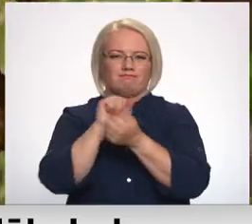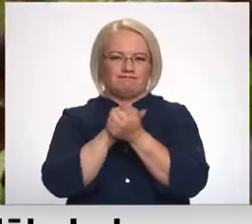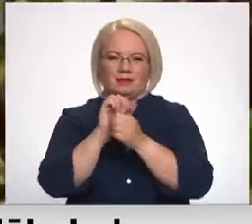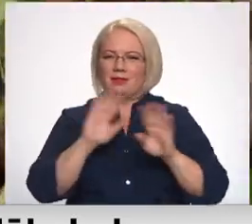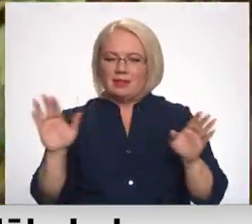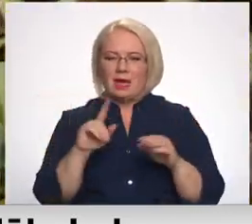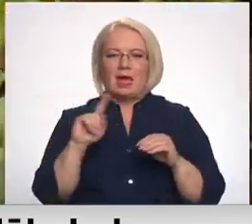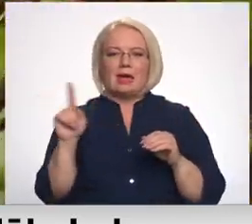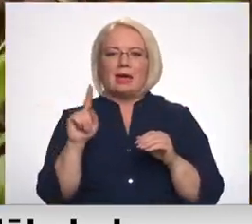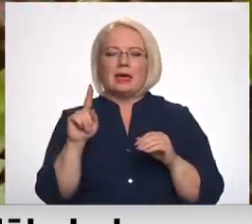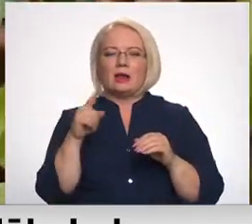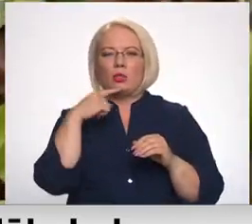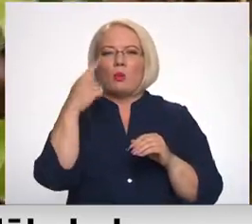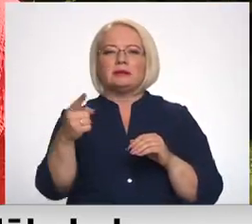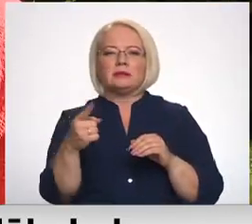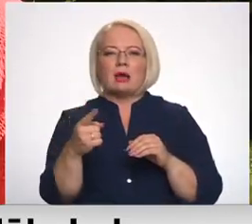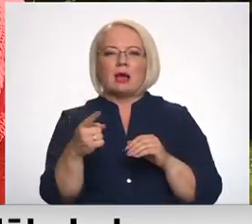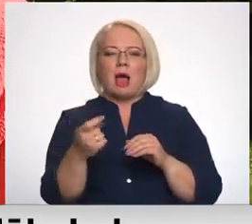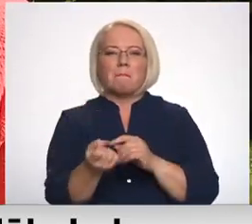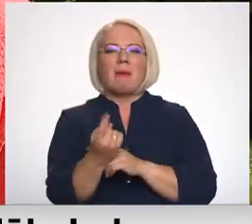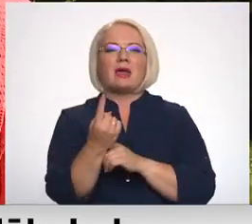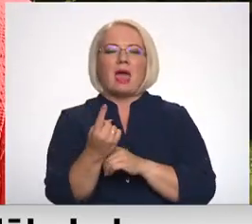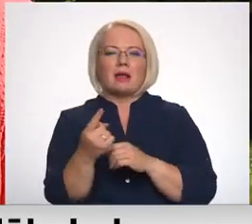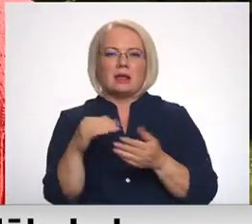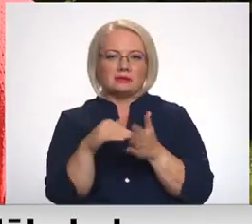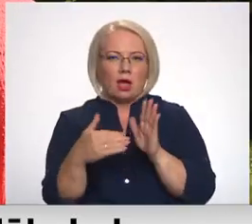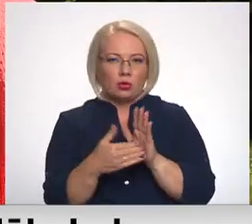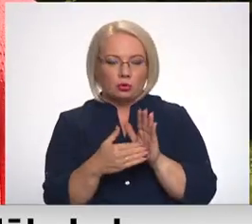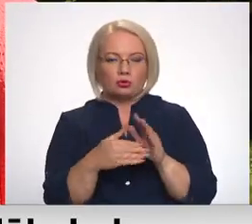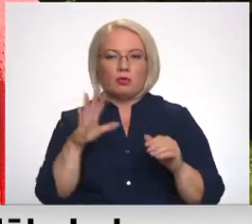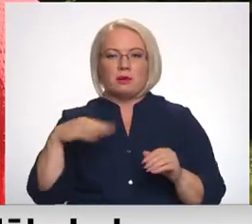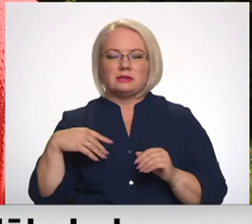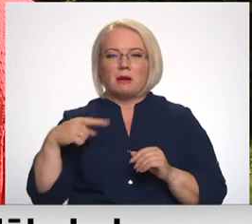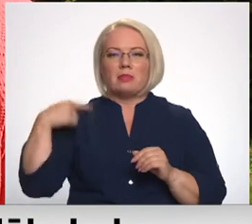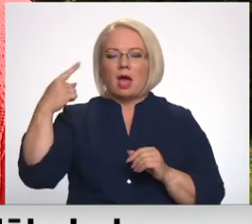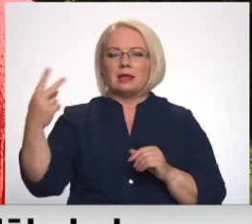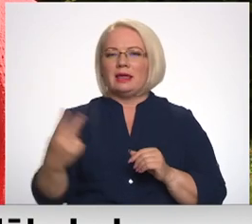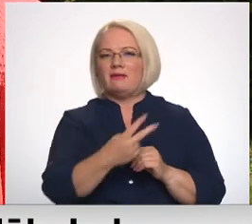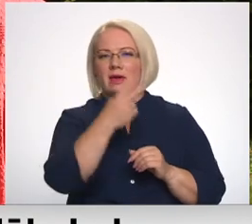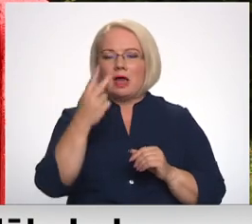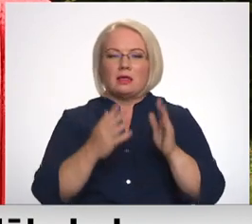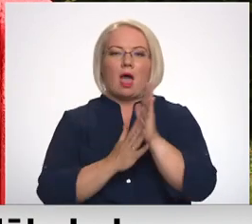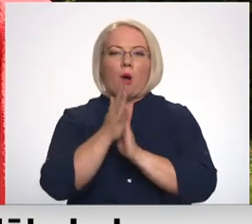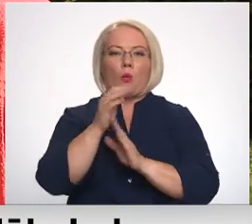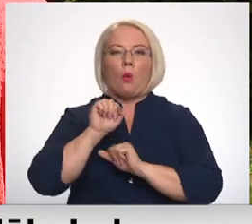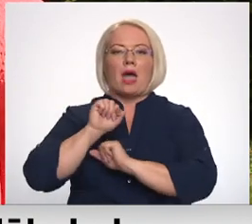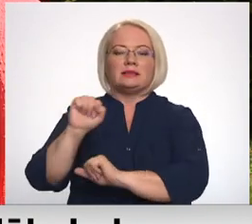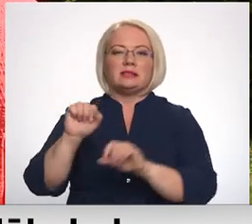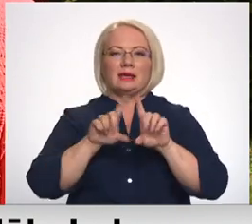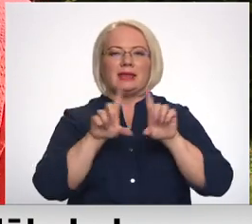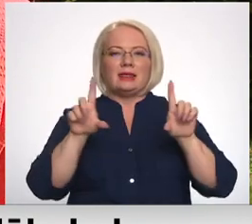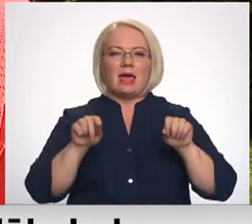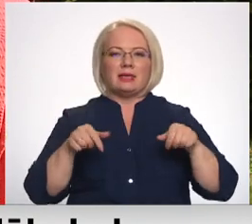noteikts perēkļa status un vismaz nākamos divus gadus auga aizsardzības dienesta